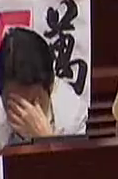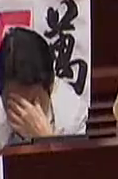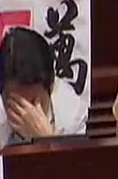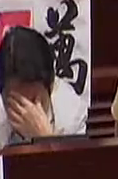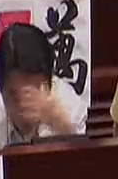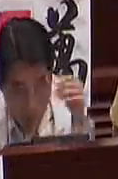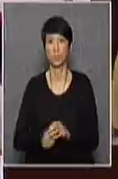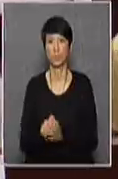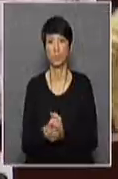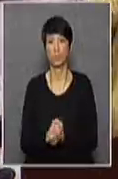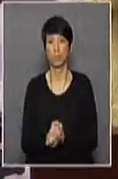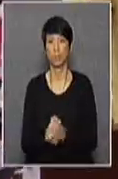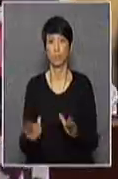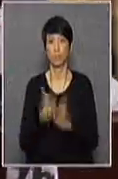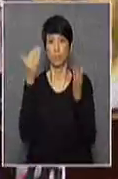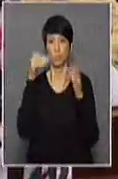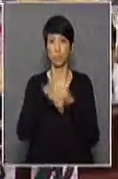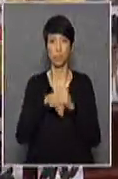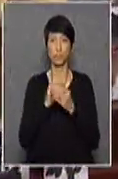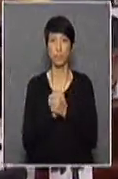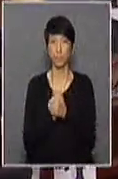開始表決。